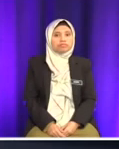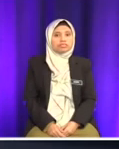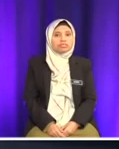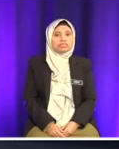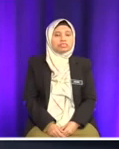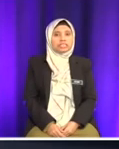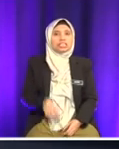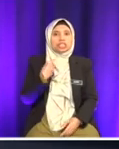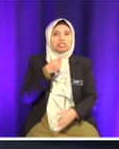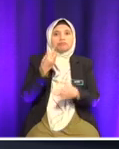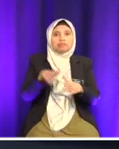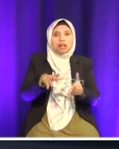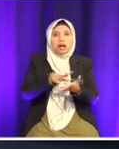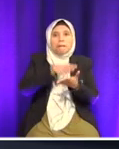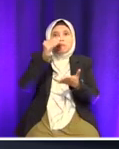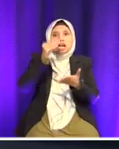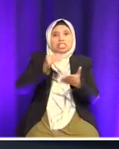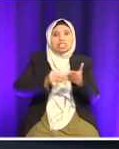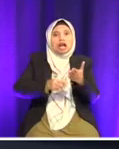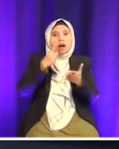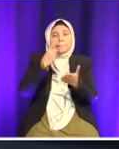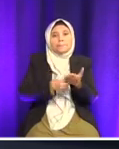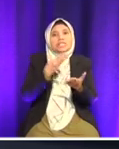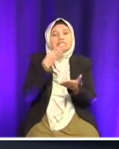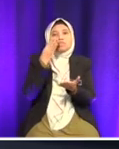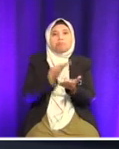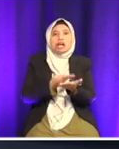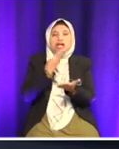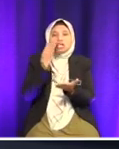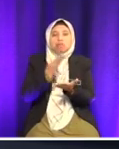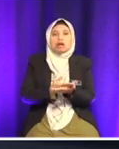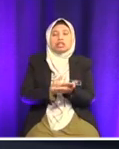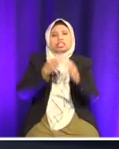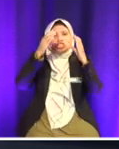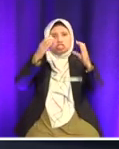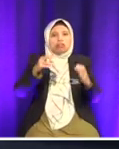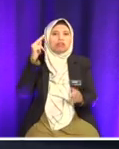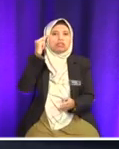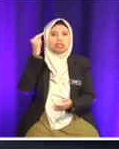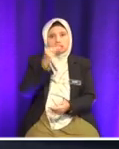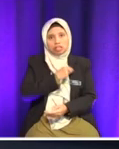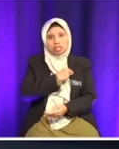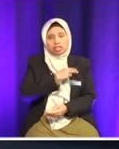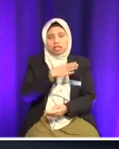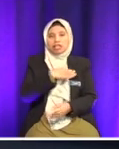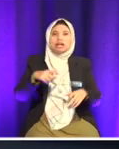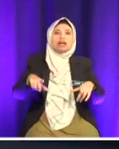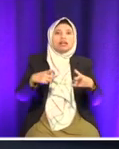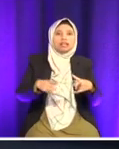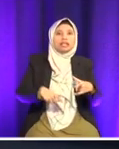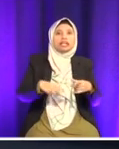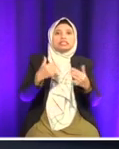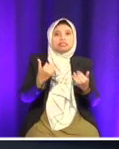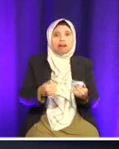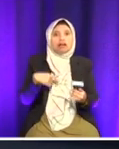kita tidak Belajarlah tentang kelebihan qiyamul Lail Apakah kita tidak tahu juga Apakah